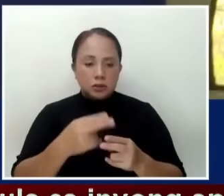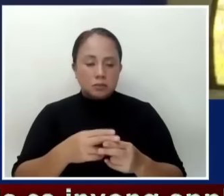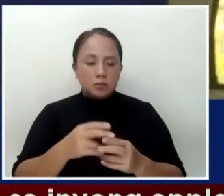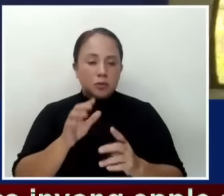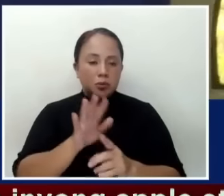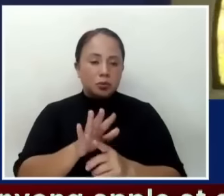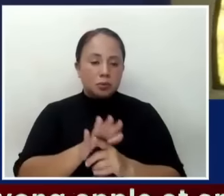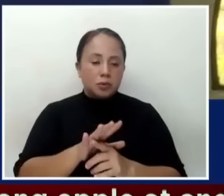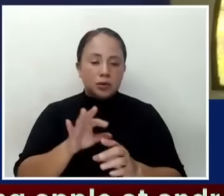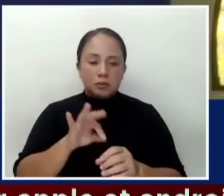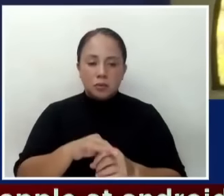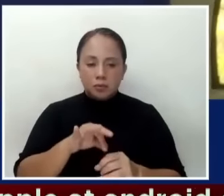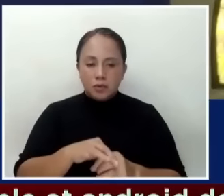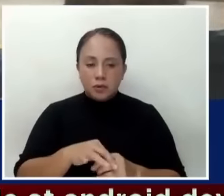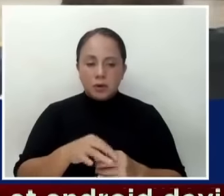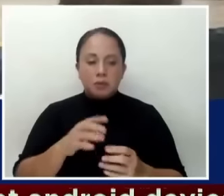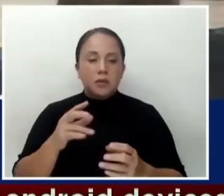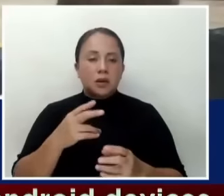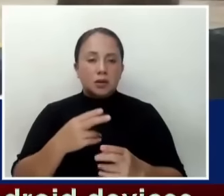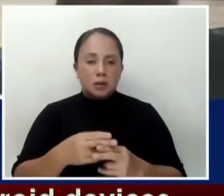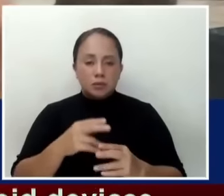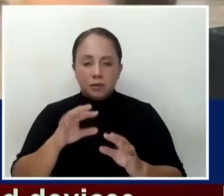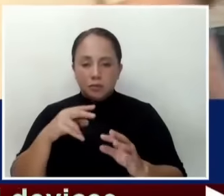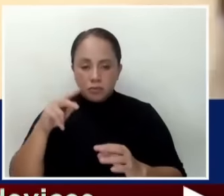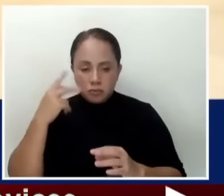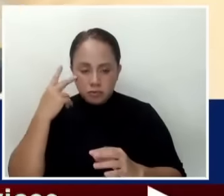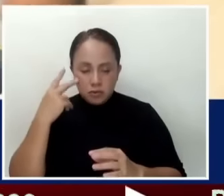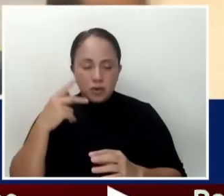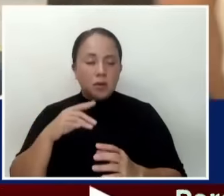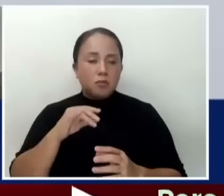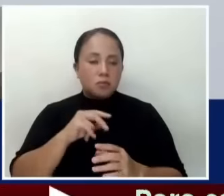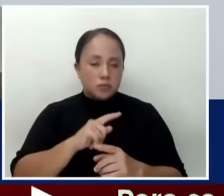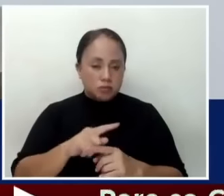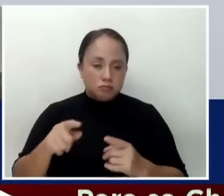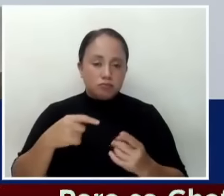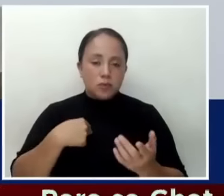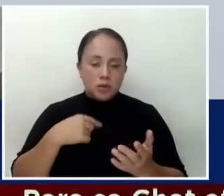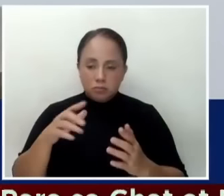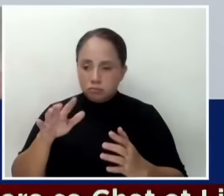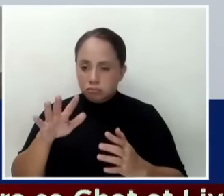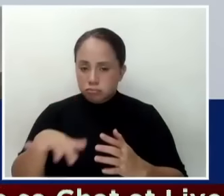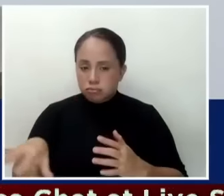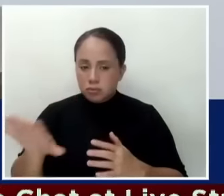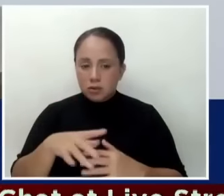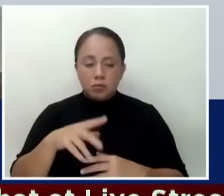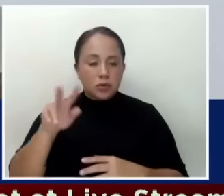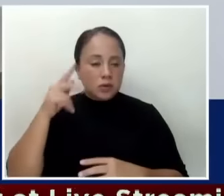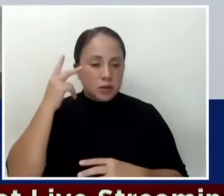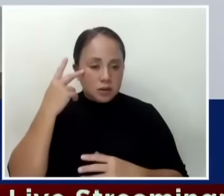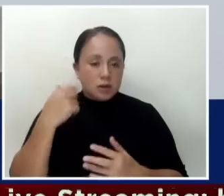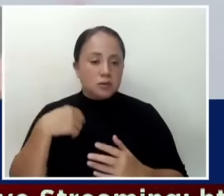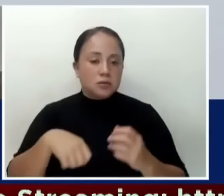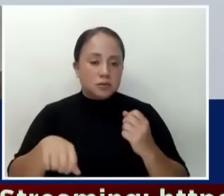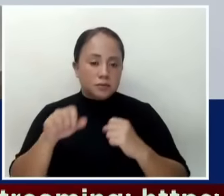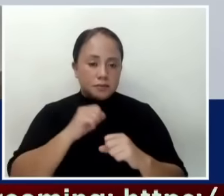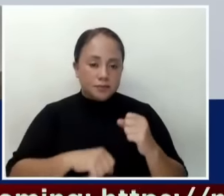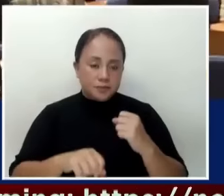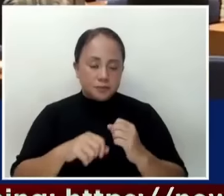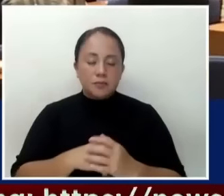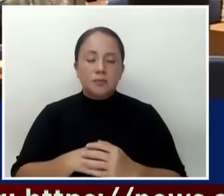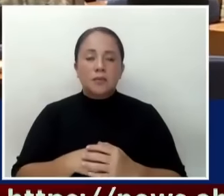mga programa, pangalan ng politiko, propesyon at lalawigan. Sa tingin ng political science professor na si Dr. Julio